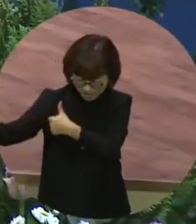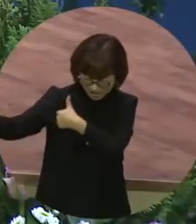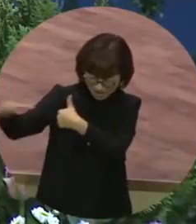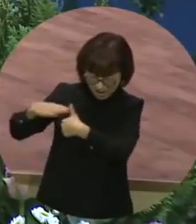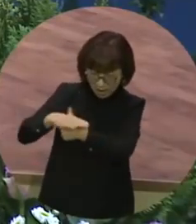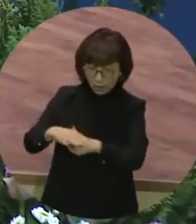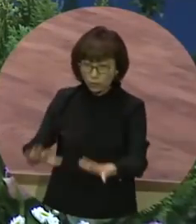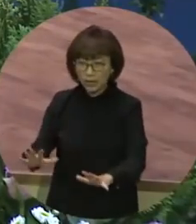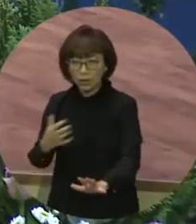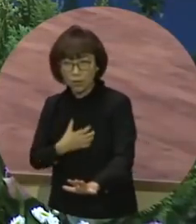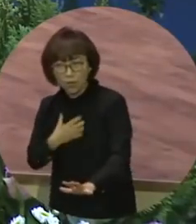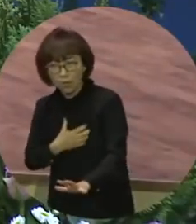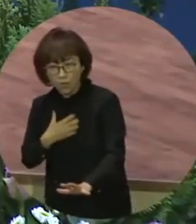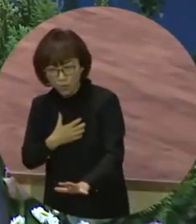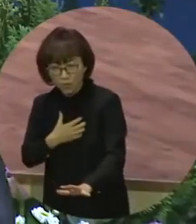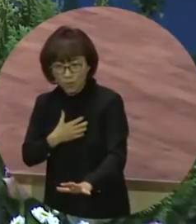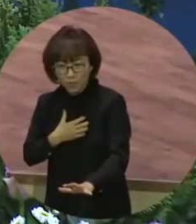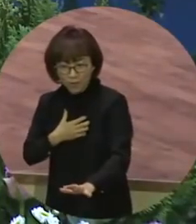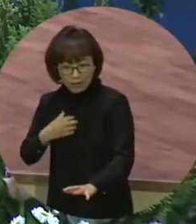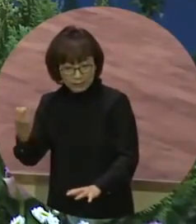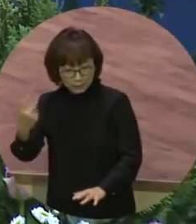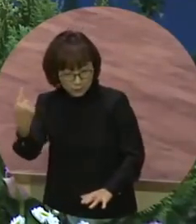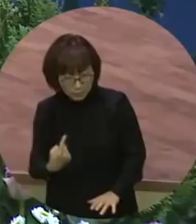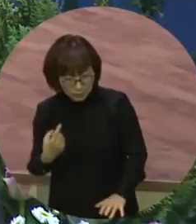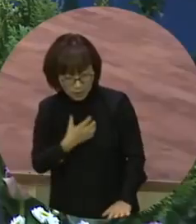불안한 거예요, 지금. 자,